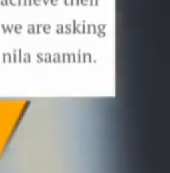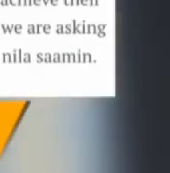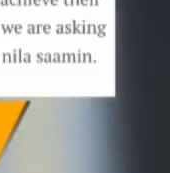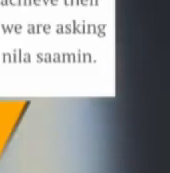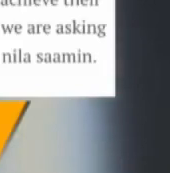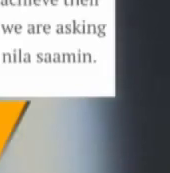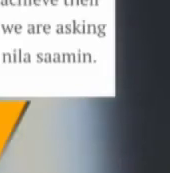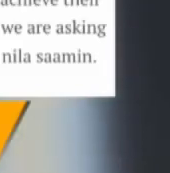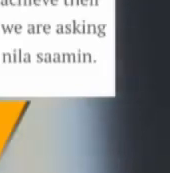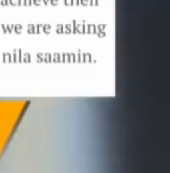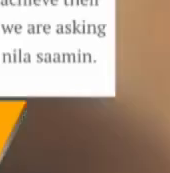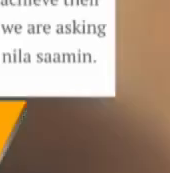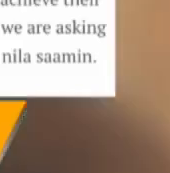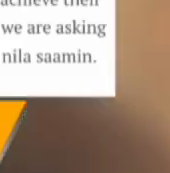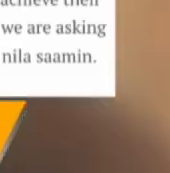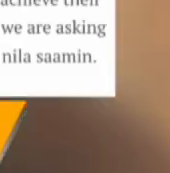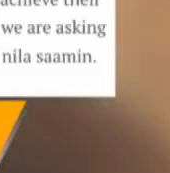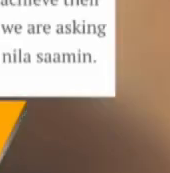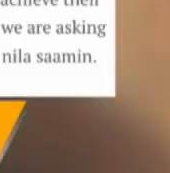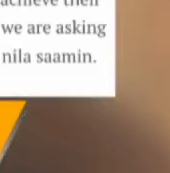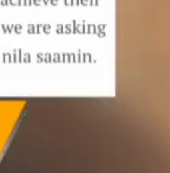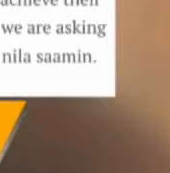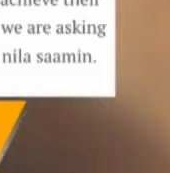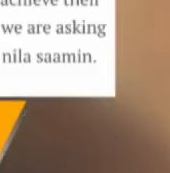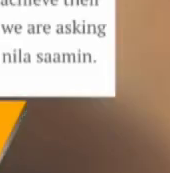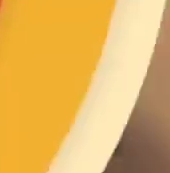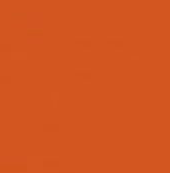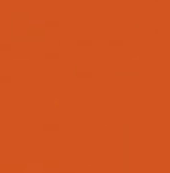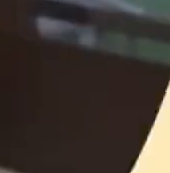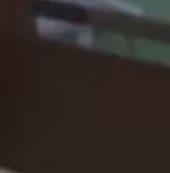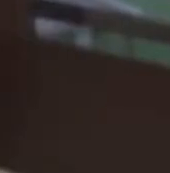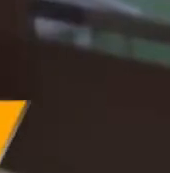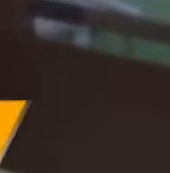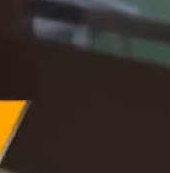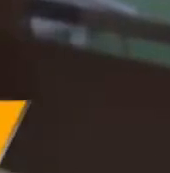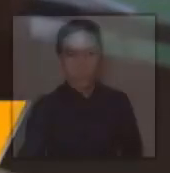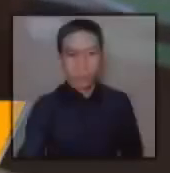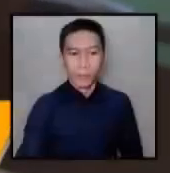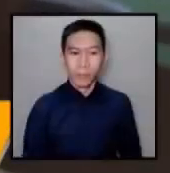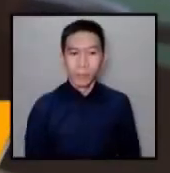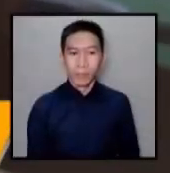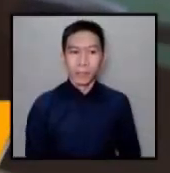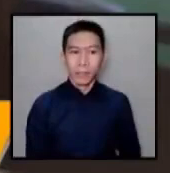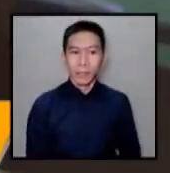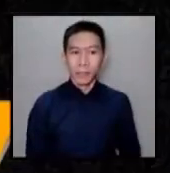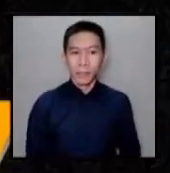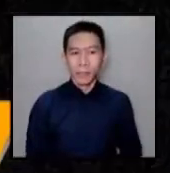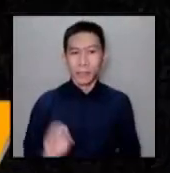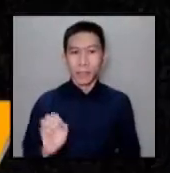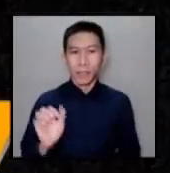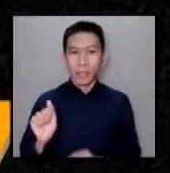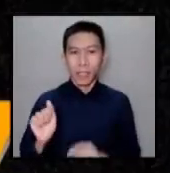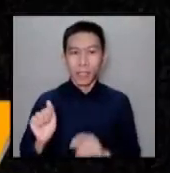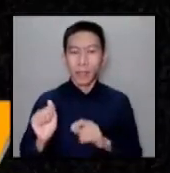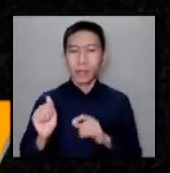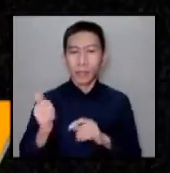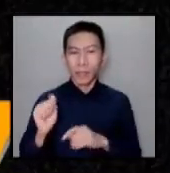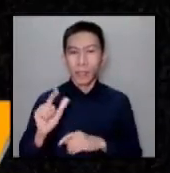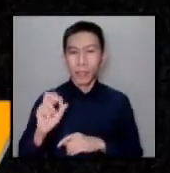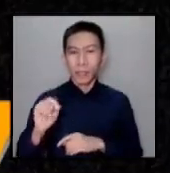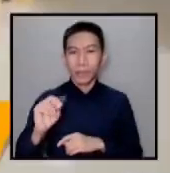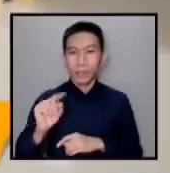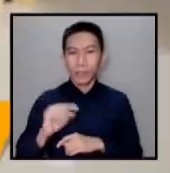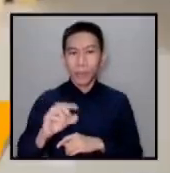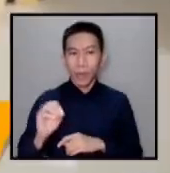paraan ni Alden para maibalik sa iba ang mga biyayang natatanggap niya. Bea Alonzo, merong not just one,